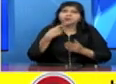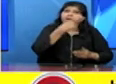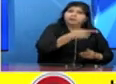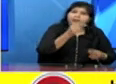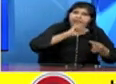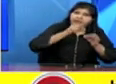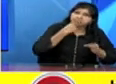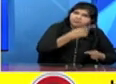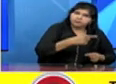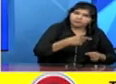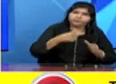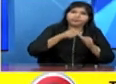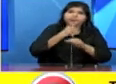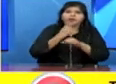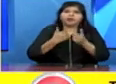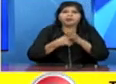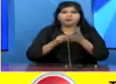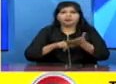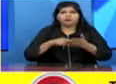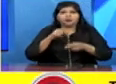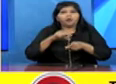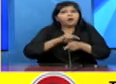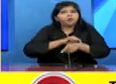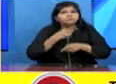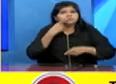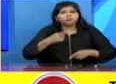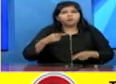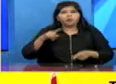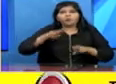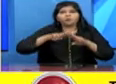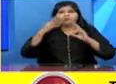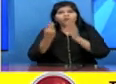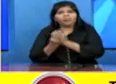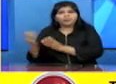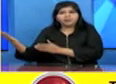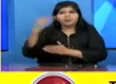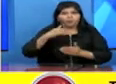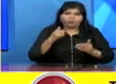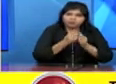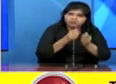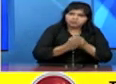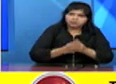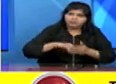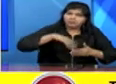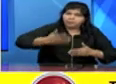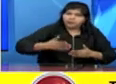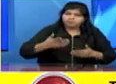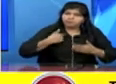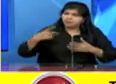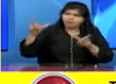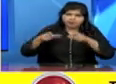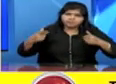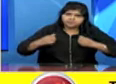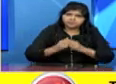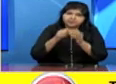ने इनको बोला कि आप अपने परिवार को भी बुला लें, कहीं कोई ऐसी बात ना हो। हम्म अल्टीमेटली क्या हुआ जी, वो हम सब गए। हम्म